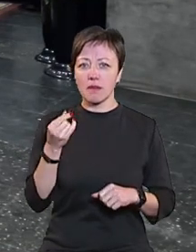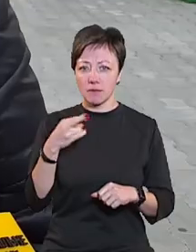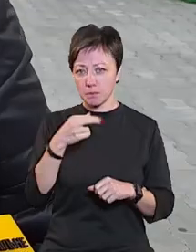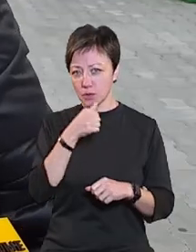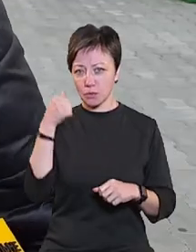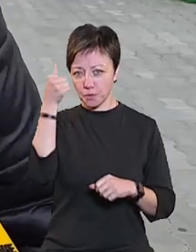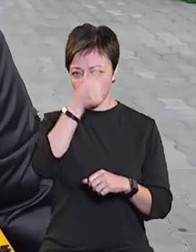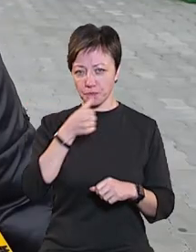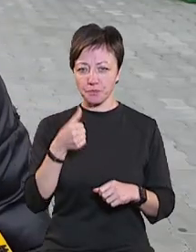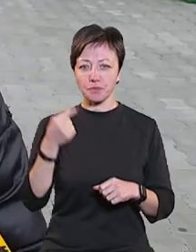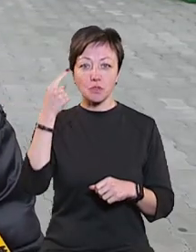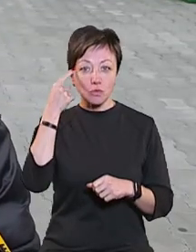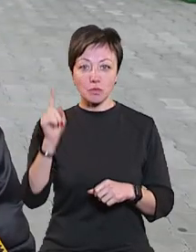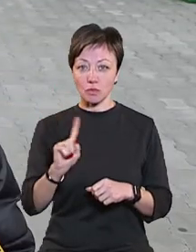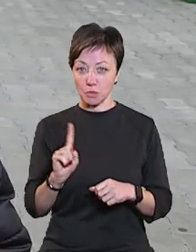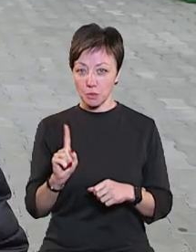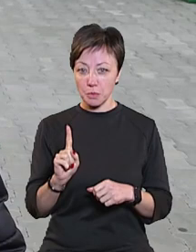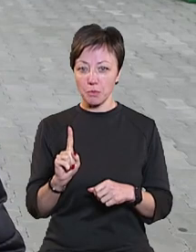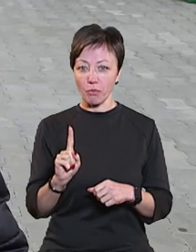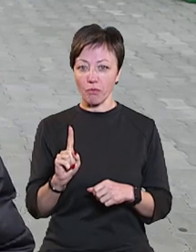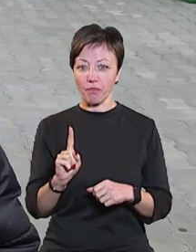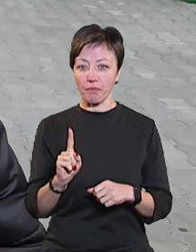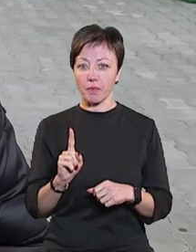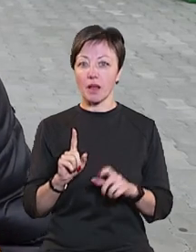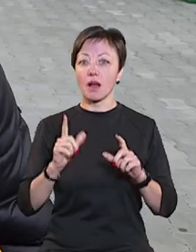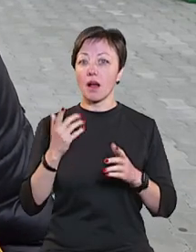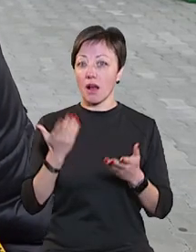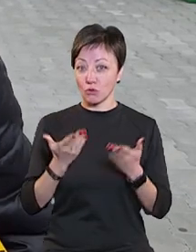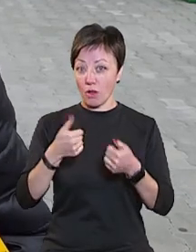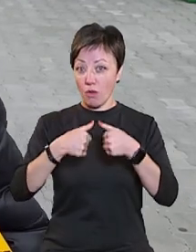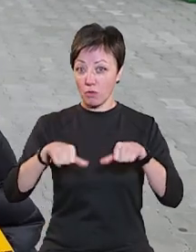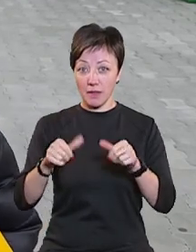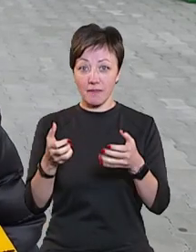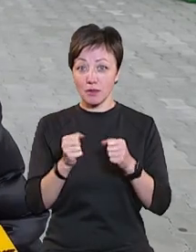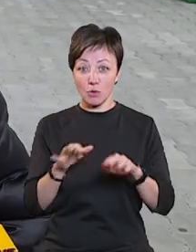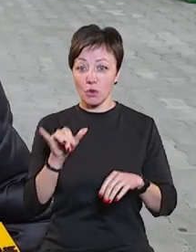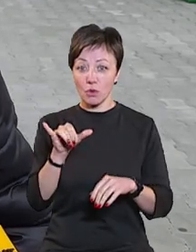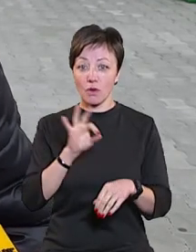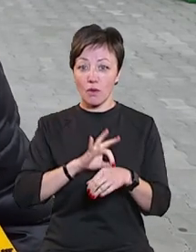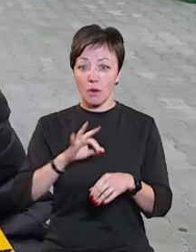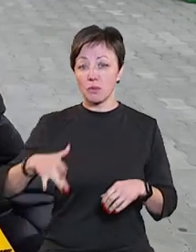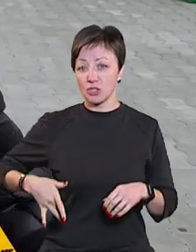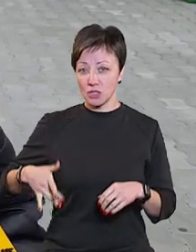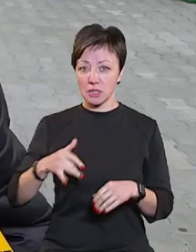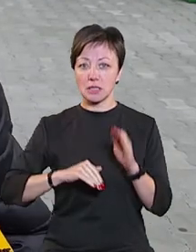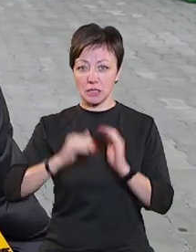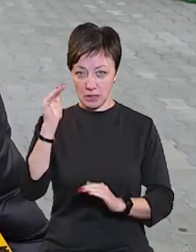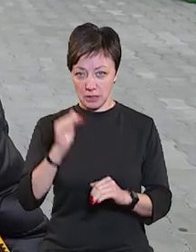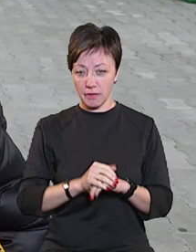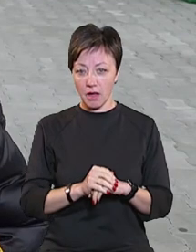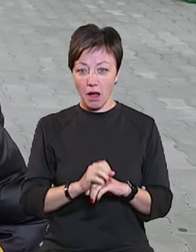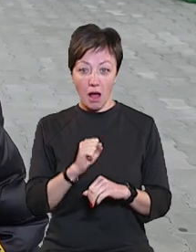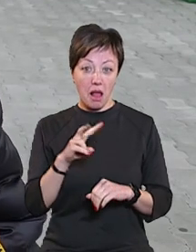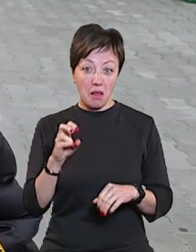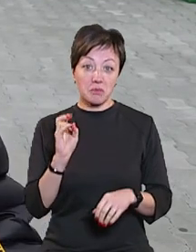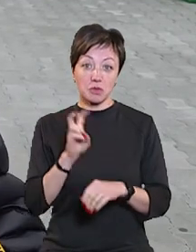року. І ми думали, що як піде він на цю комісію, то його не візьмуть, тому що у нього хвора печінка і з дитинства. Але